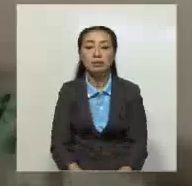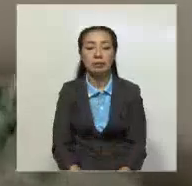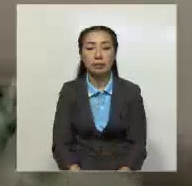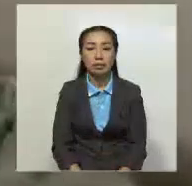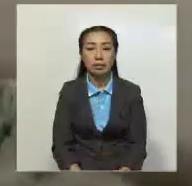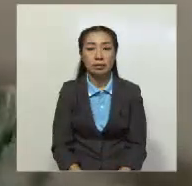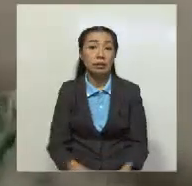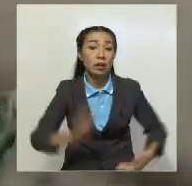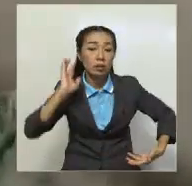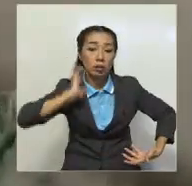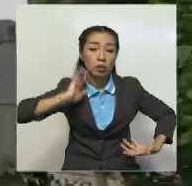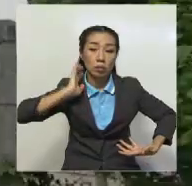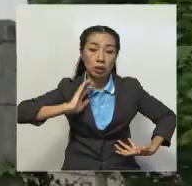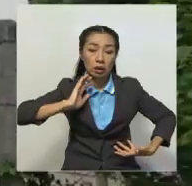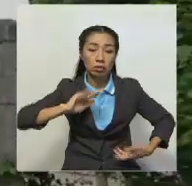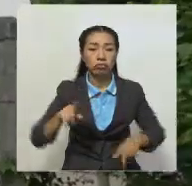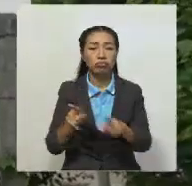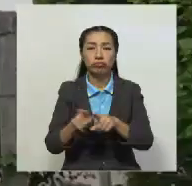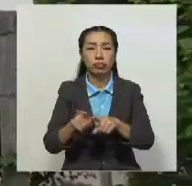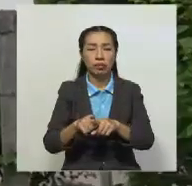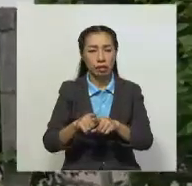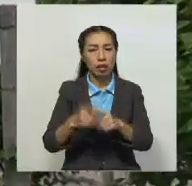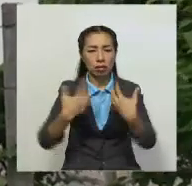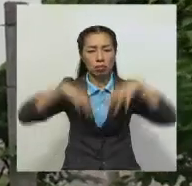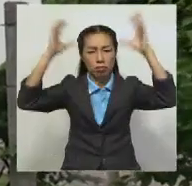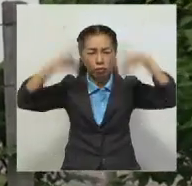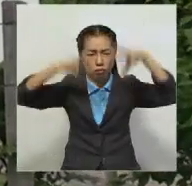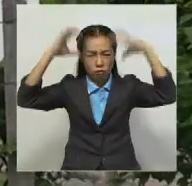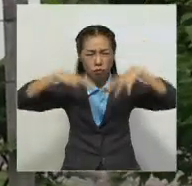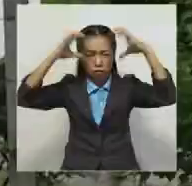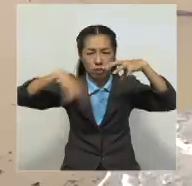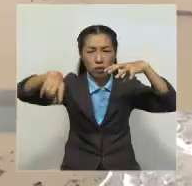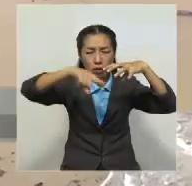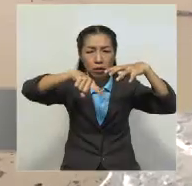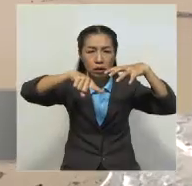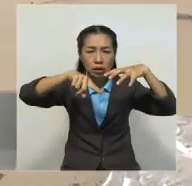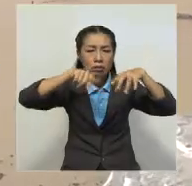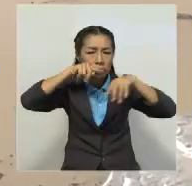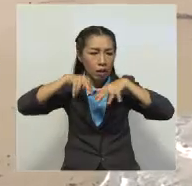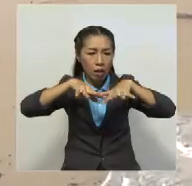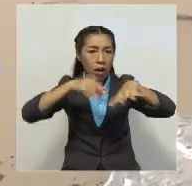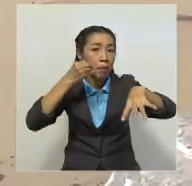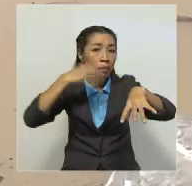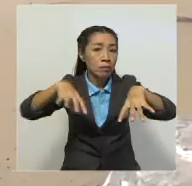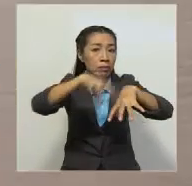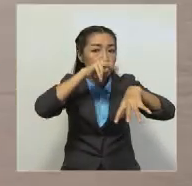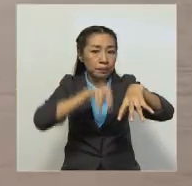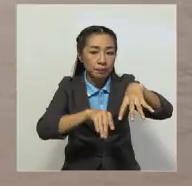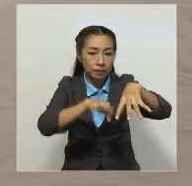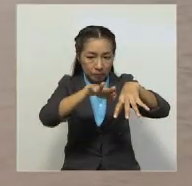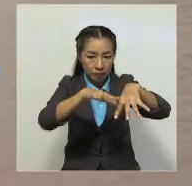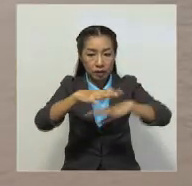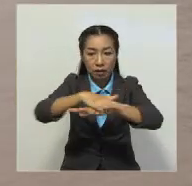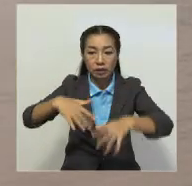ต่อกันที่จังหวัดลพบุรีนะคะก็จากสภาพที่ฝนตกหนักในหลายพื้นที่เนี่ยทำให้เกิดน้ำไหลหลากเข้าท่วมบ้านเรือนประชาชนแล้ว